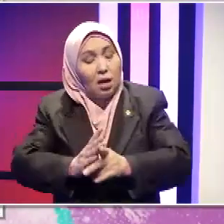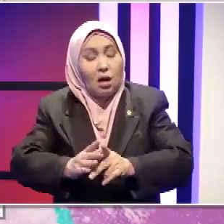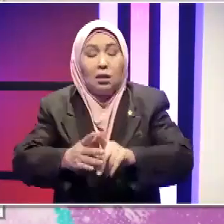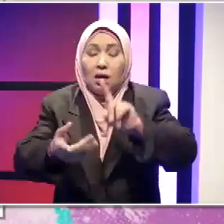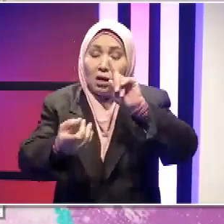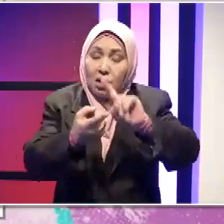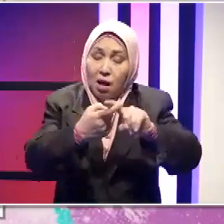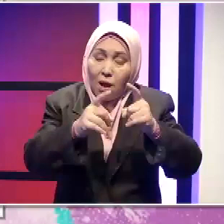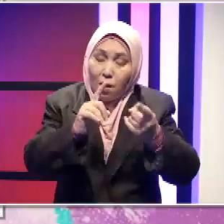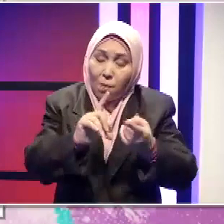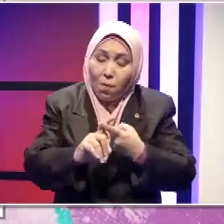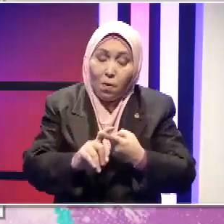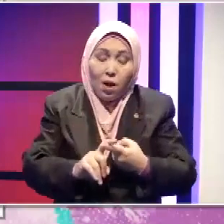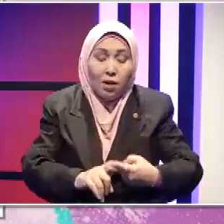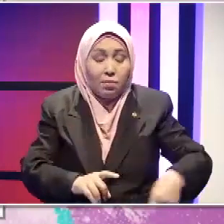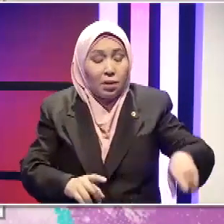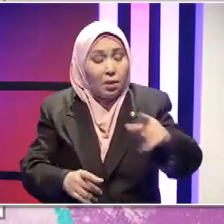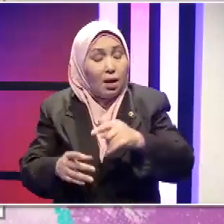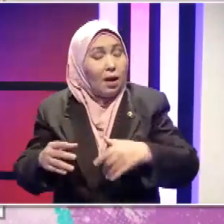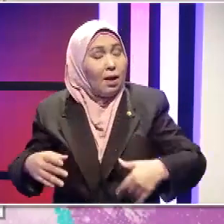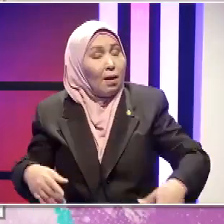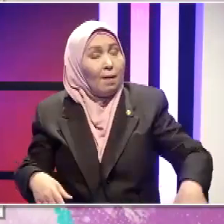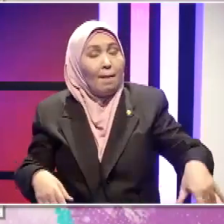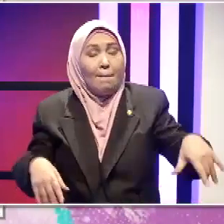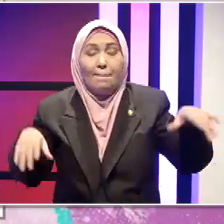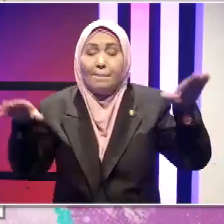oh biar ngudi Naim